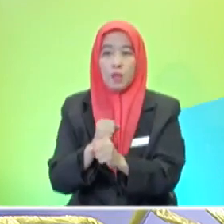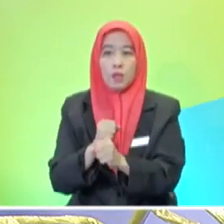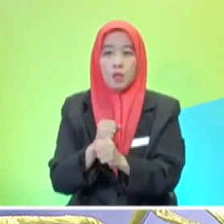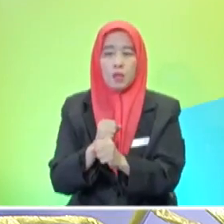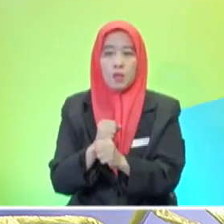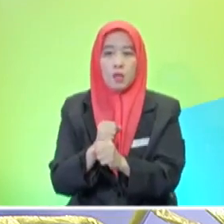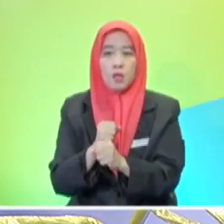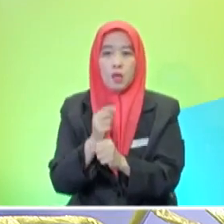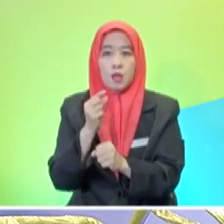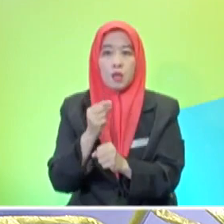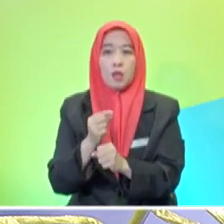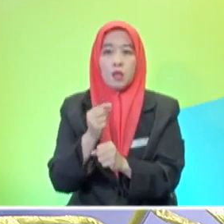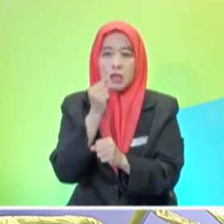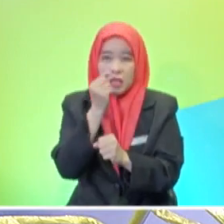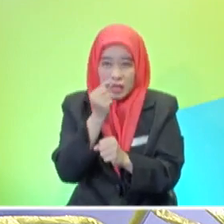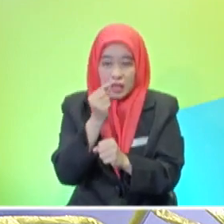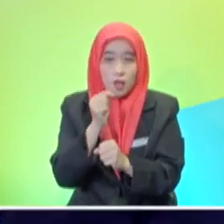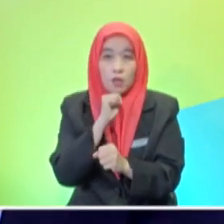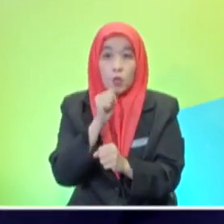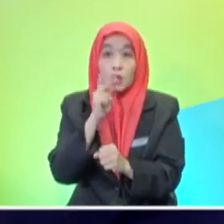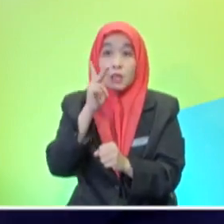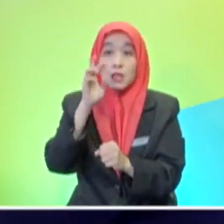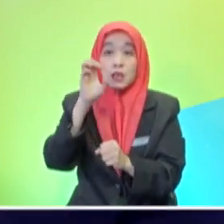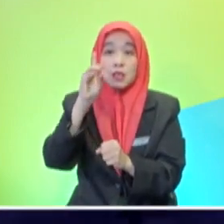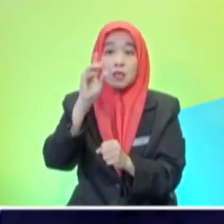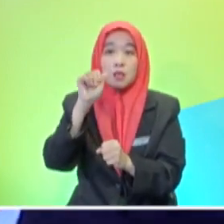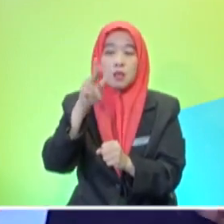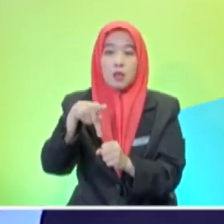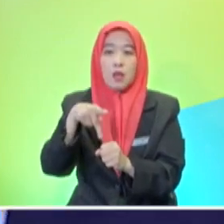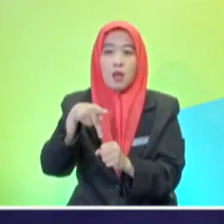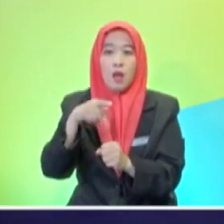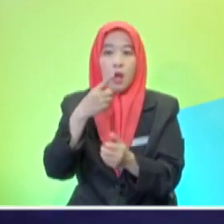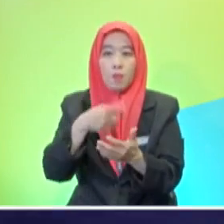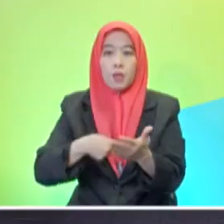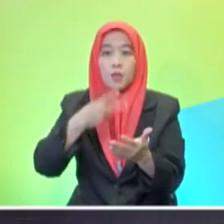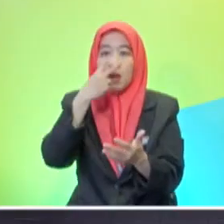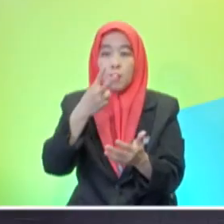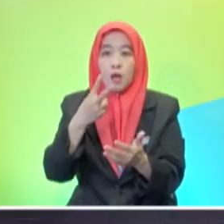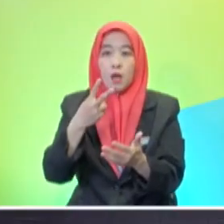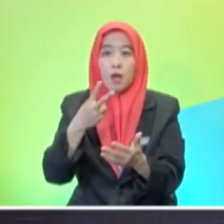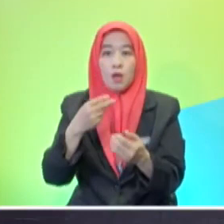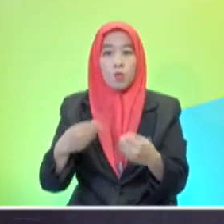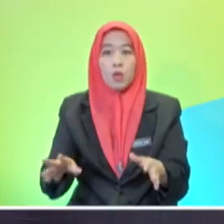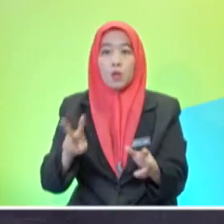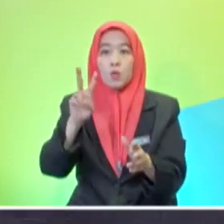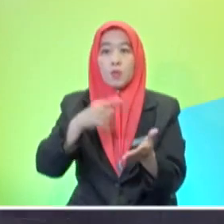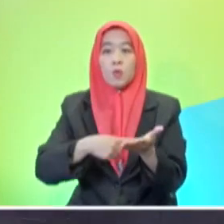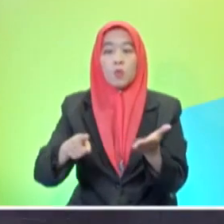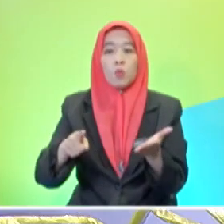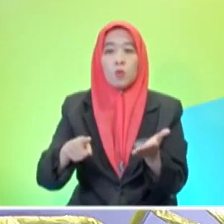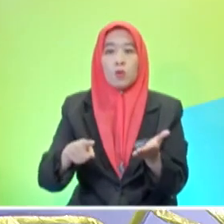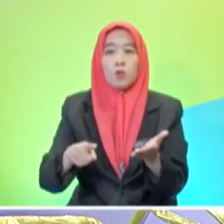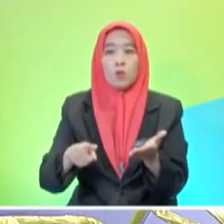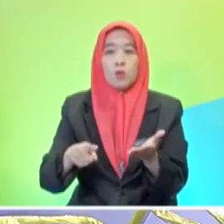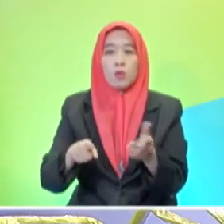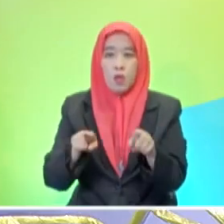sedikit udara, ya? Betul. Walaupun sedikit. Pandai, Syafika. Jadi, apakah pemerhatian Syafika selepas 2 minggu kepada pokok ini? Masih